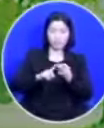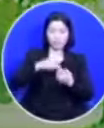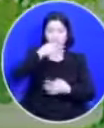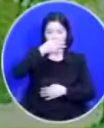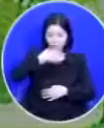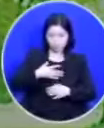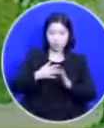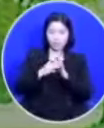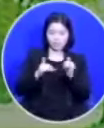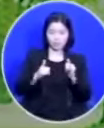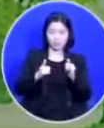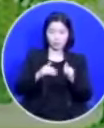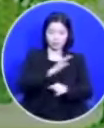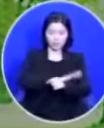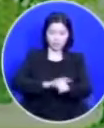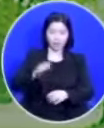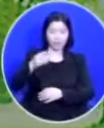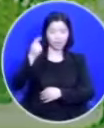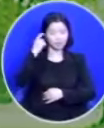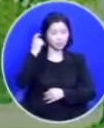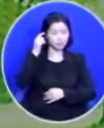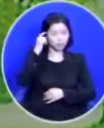분들 잘 들으세요